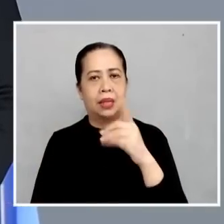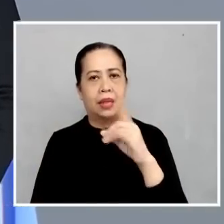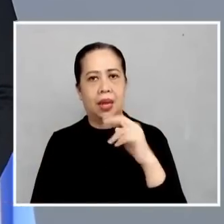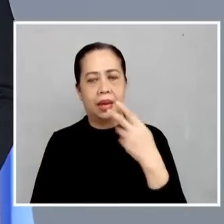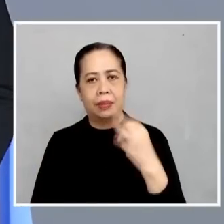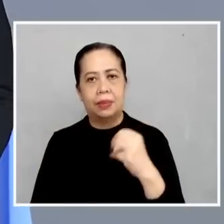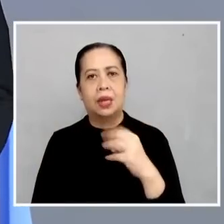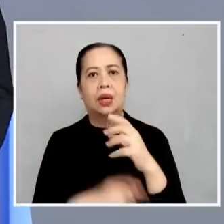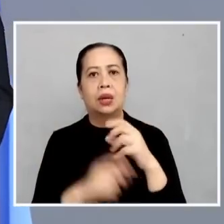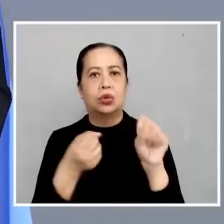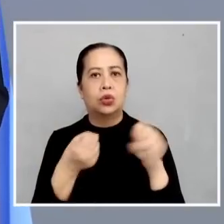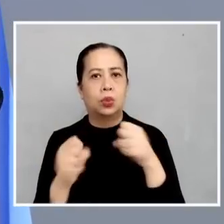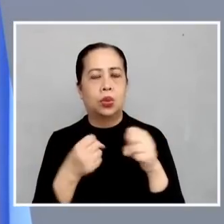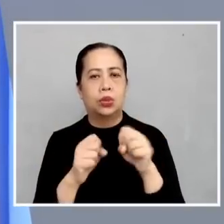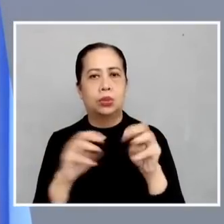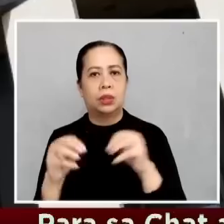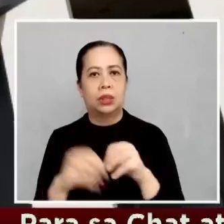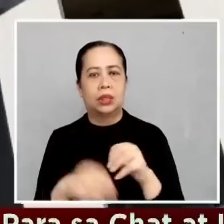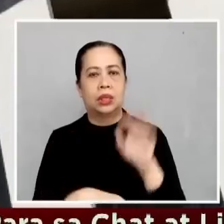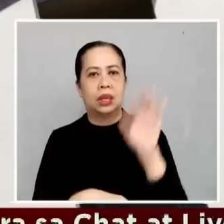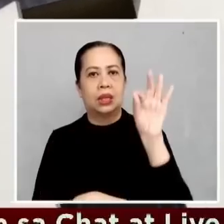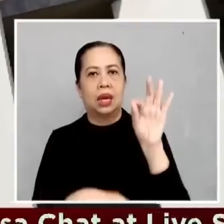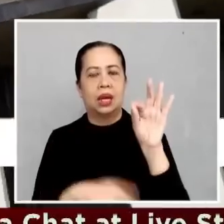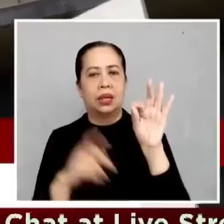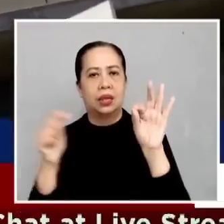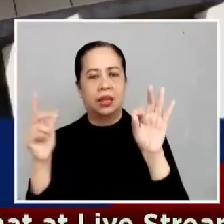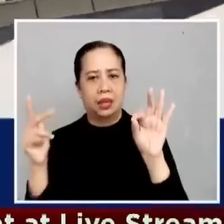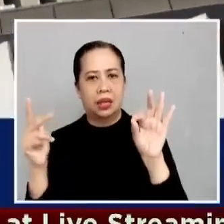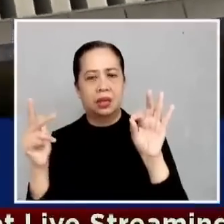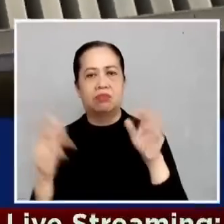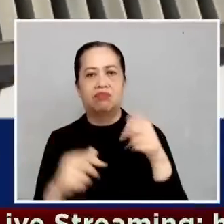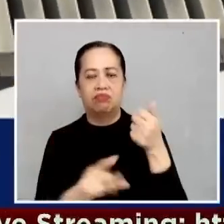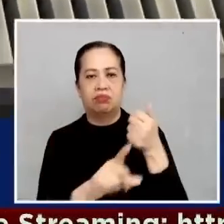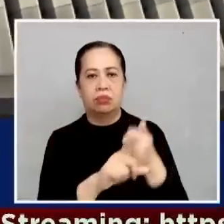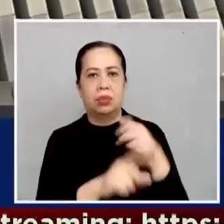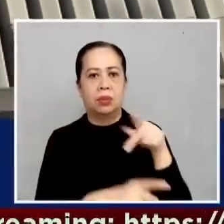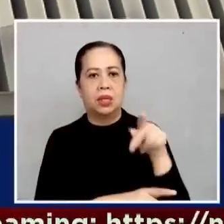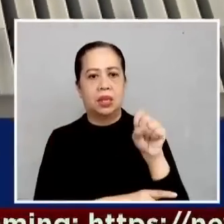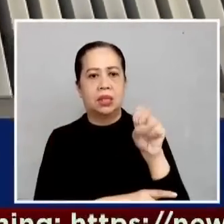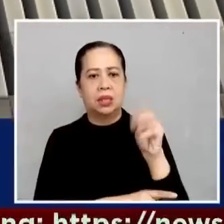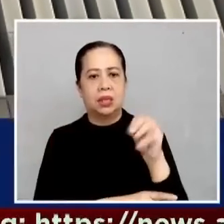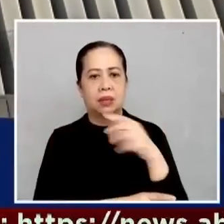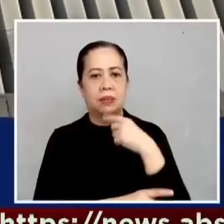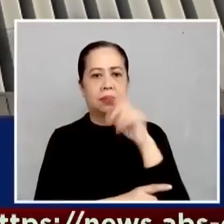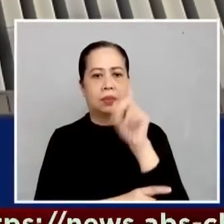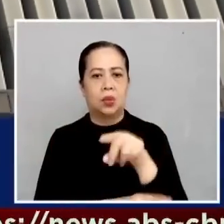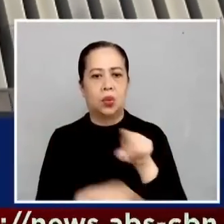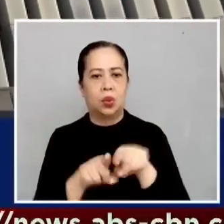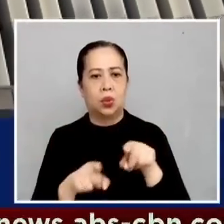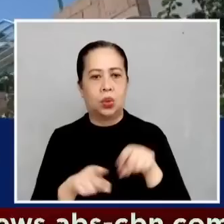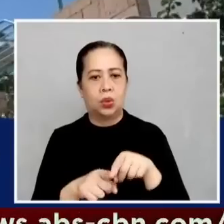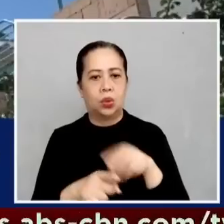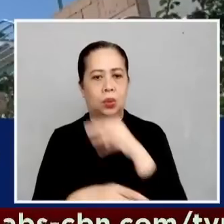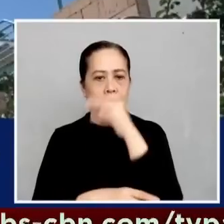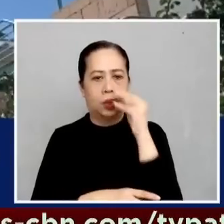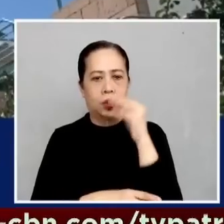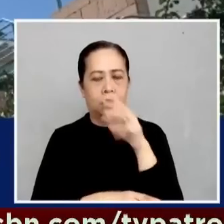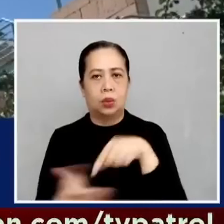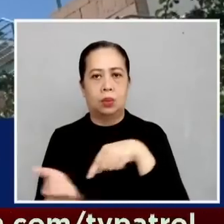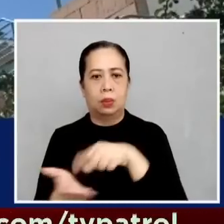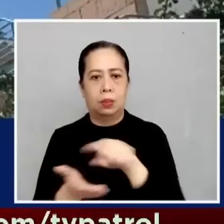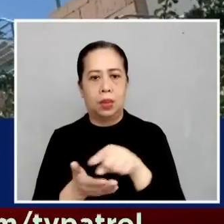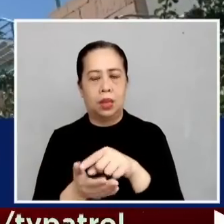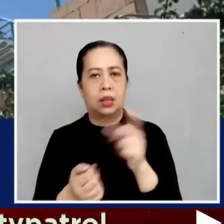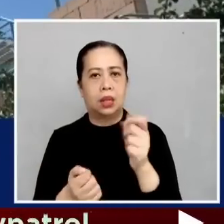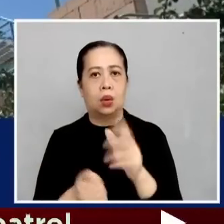PSM. Sa botong 9-3, pinabura ng jury ang PSM. Inatasan din nila si Pacquiao na magbayad ng